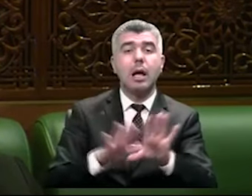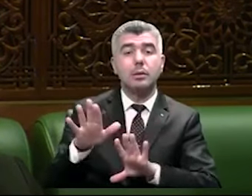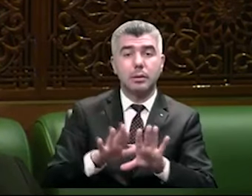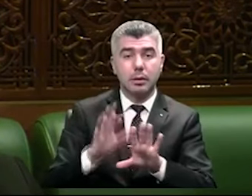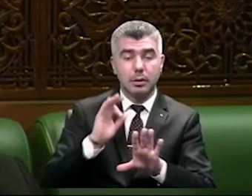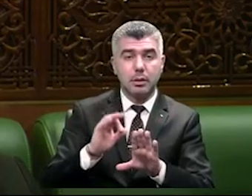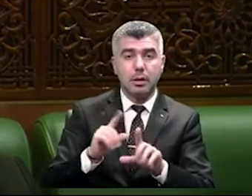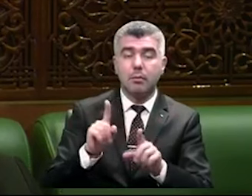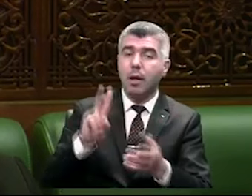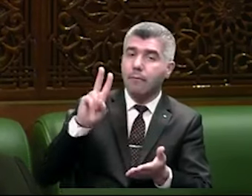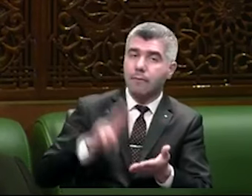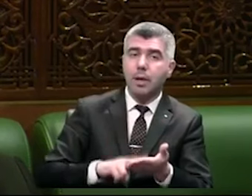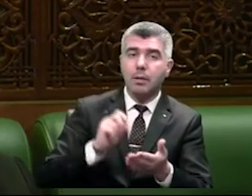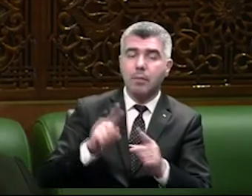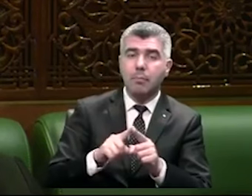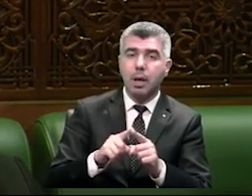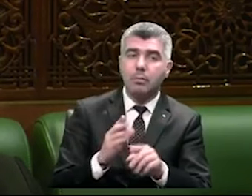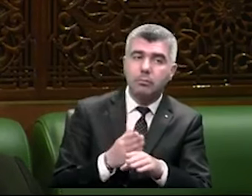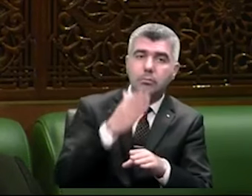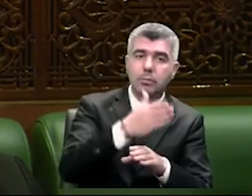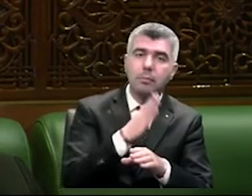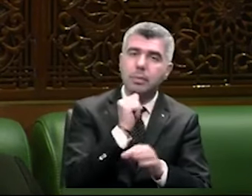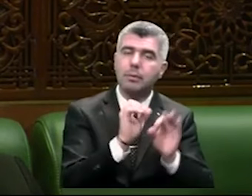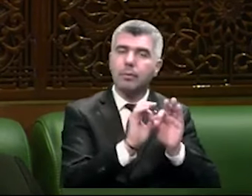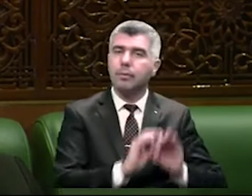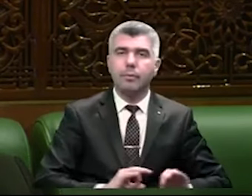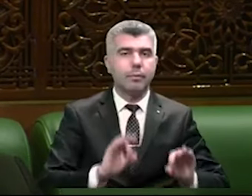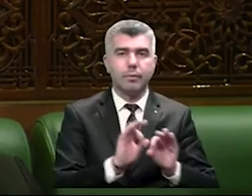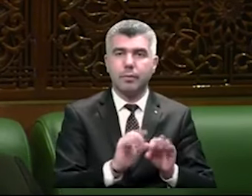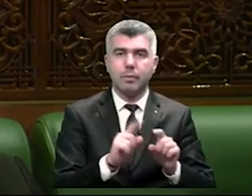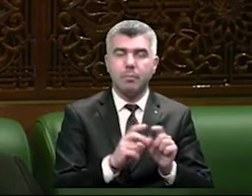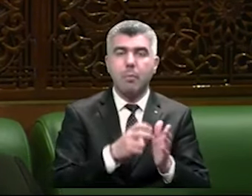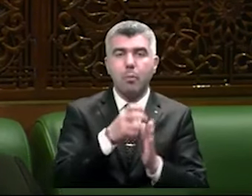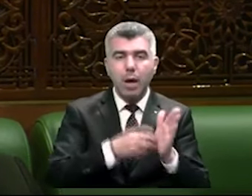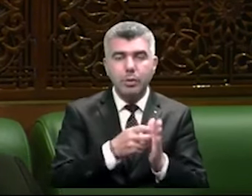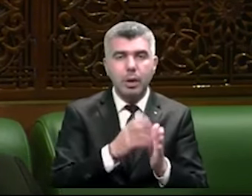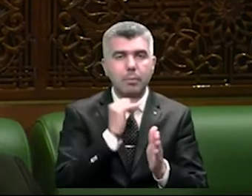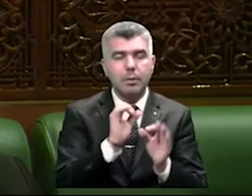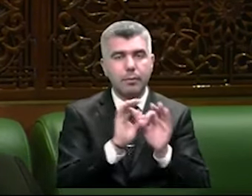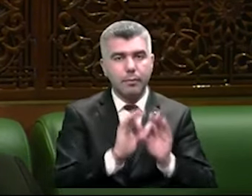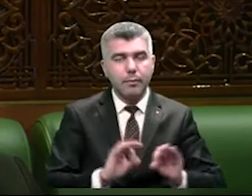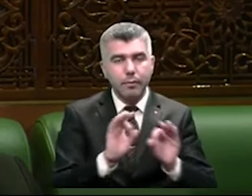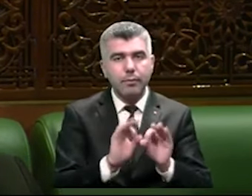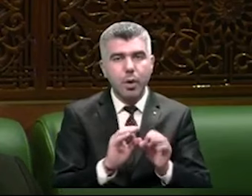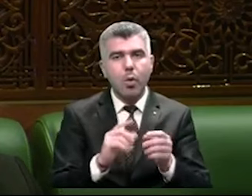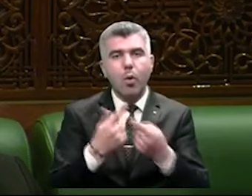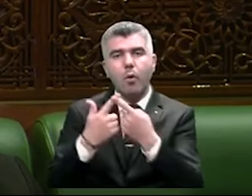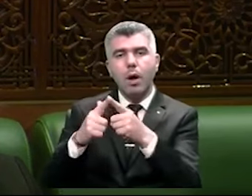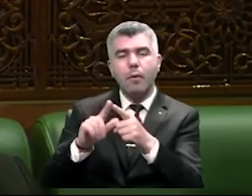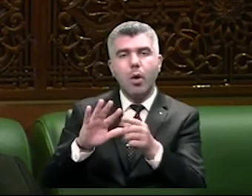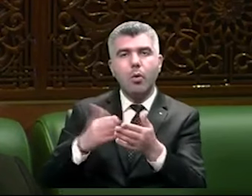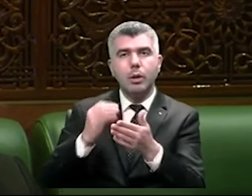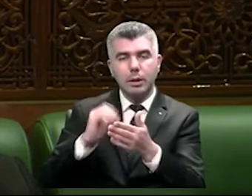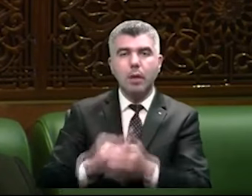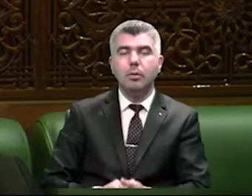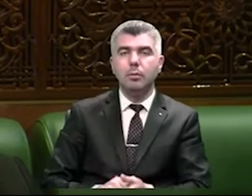تعرف ازمه حقيقيه في توفير وسائل النقل سواء على مستوى الخط السككي او على مستوى باقي انواع وسائل النقل الاخرى